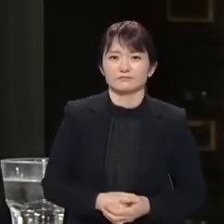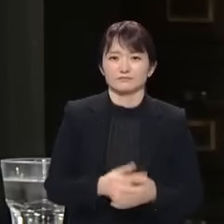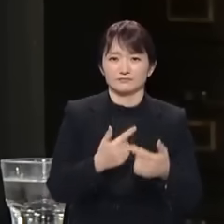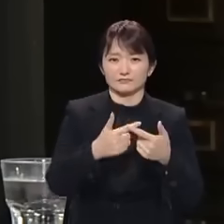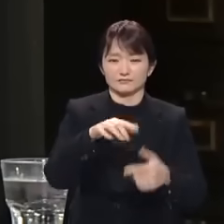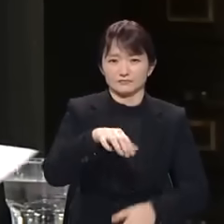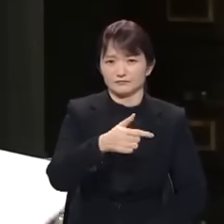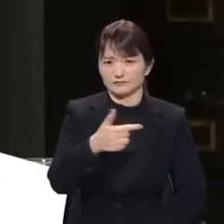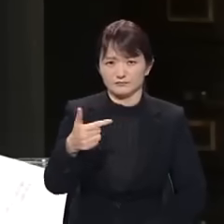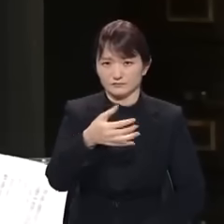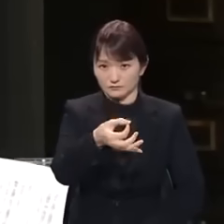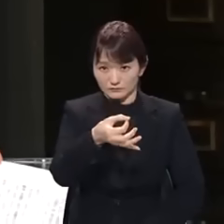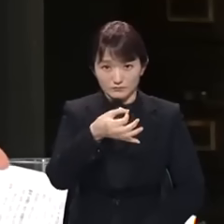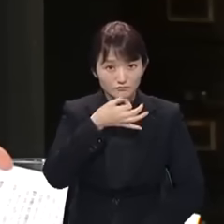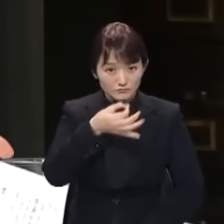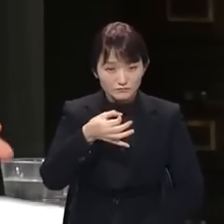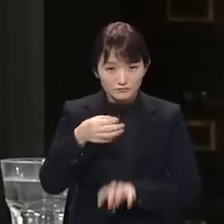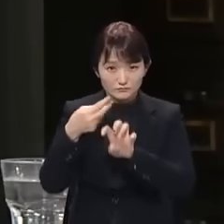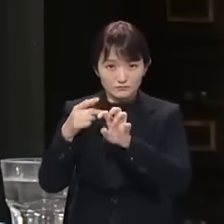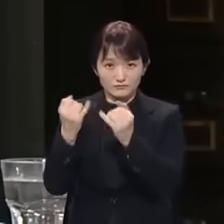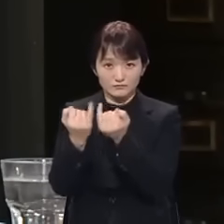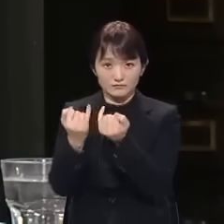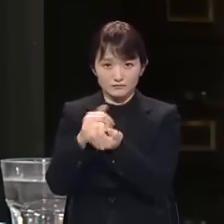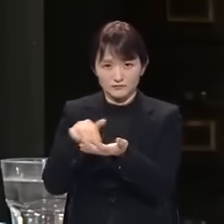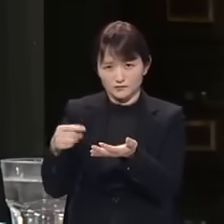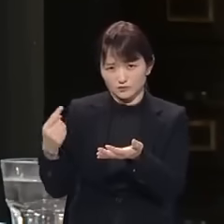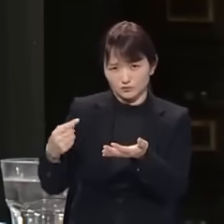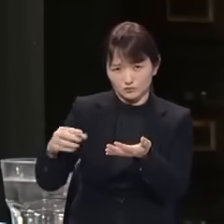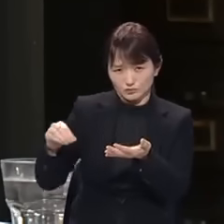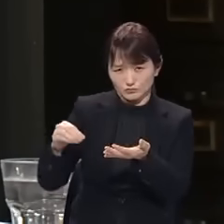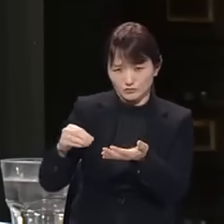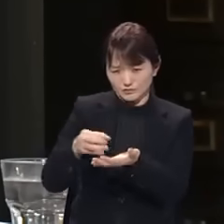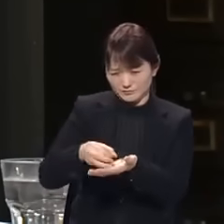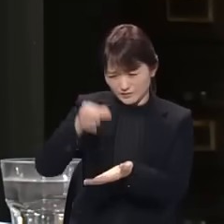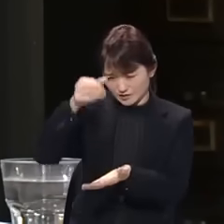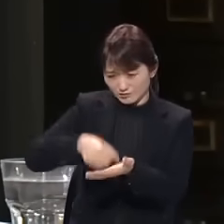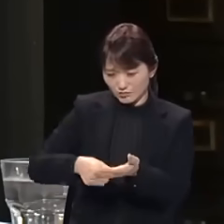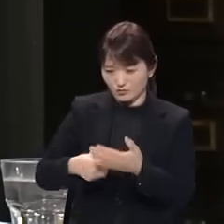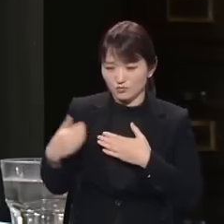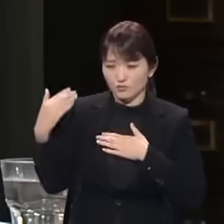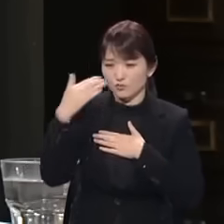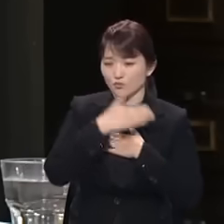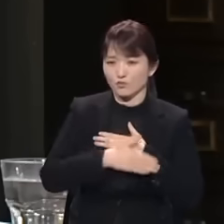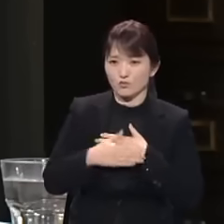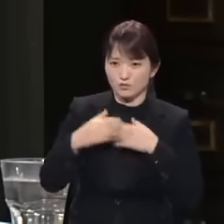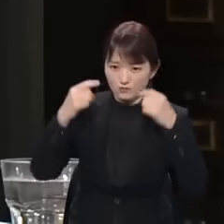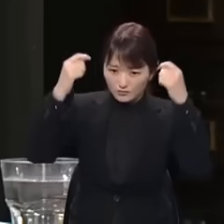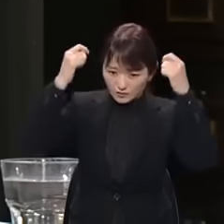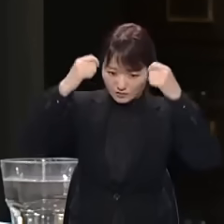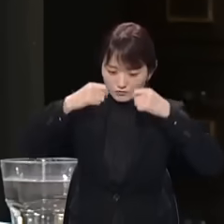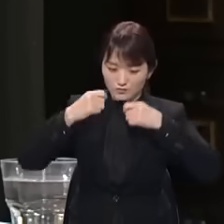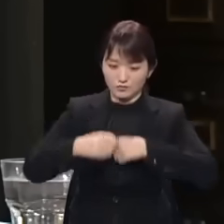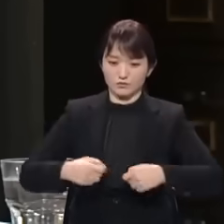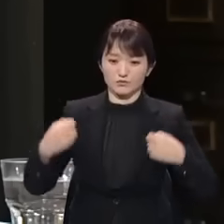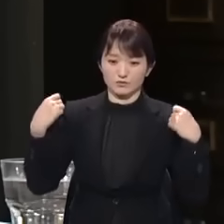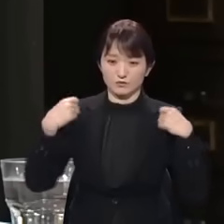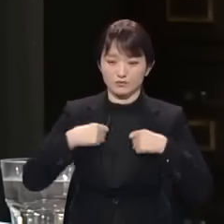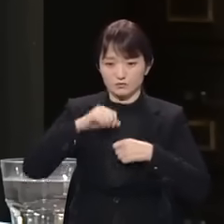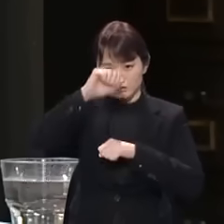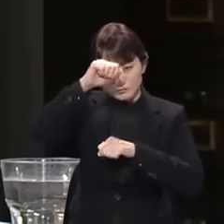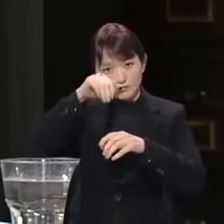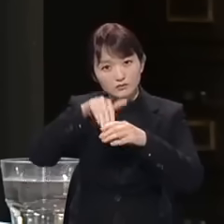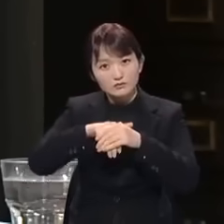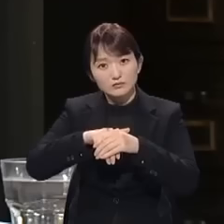부산의 큰 손으로 불렸던 40대 여성 수천만 원에 달하는 명품을 온몸에 휘감고 정말 저도 진짜 이 사진을 다 봤는데